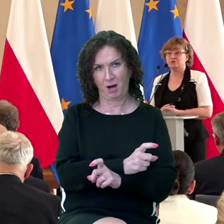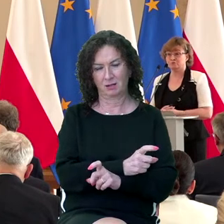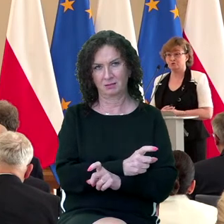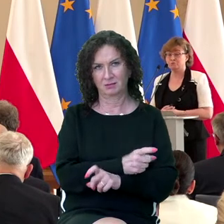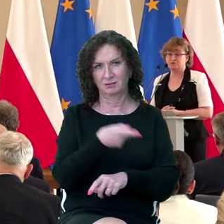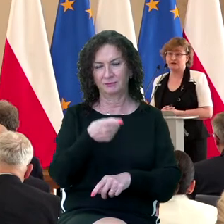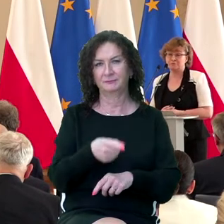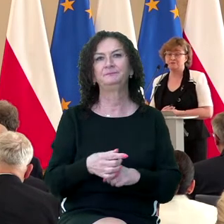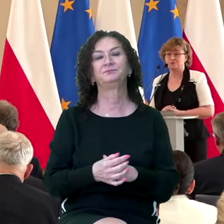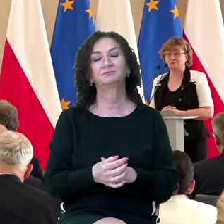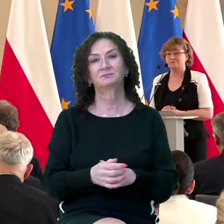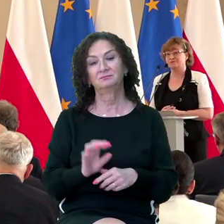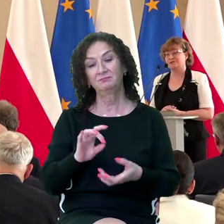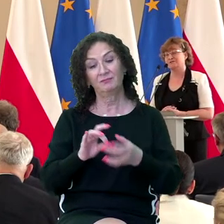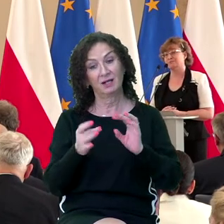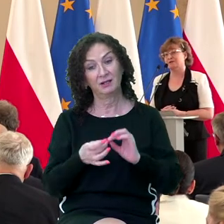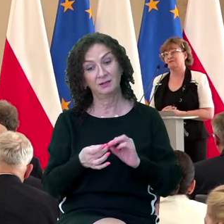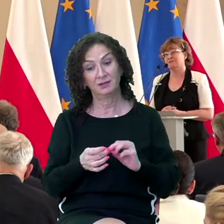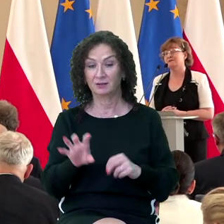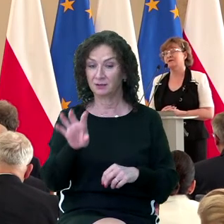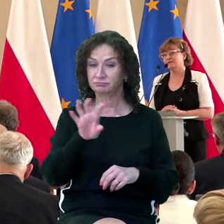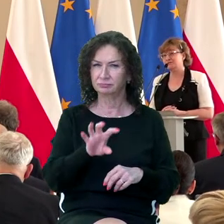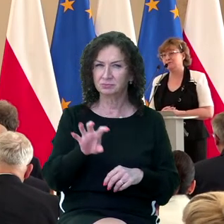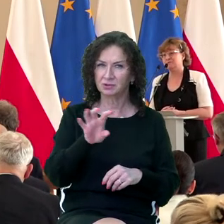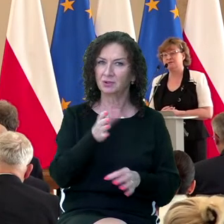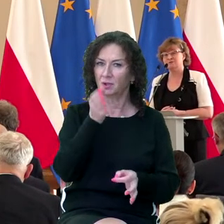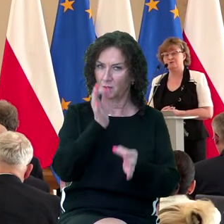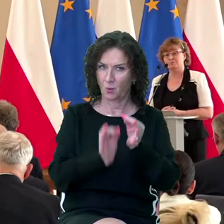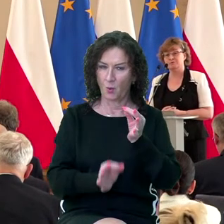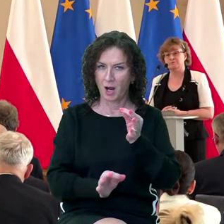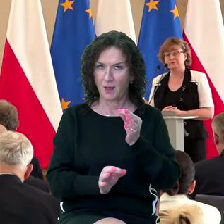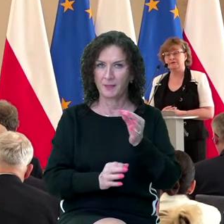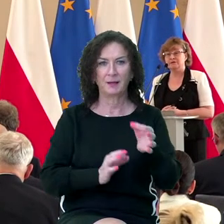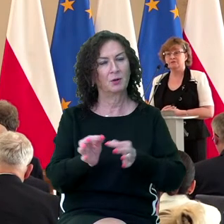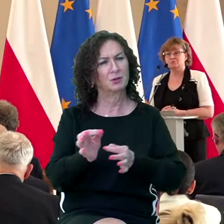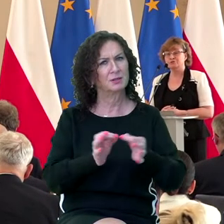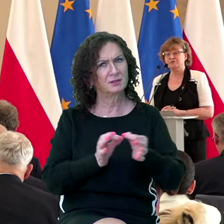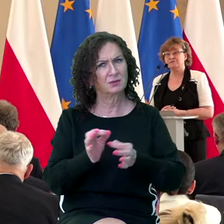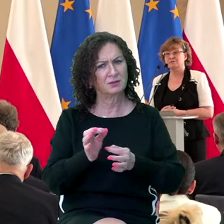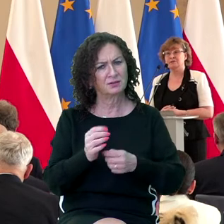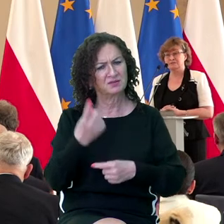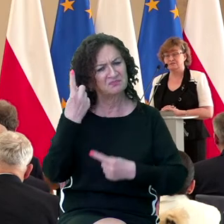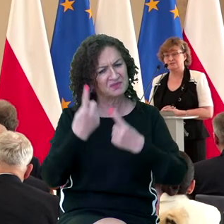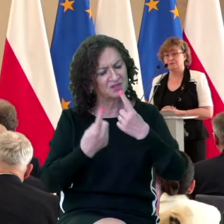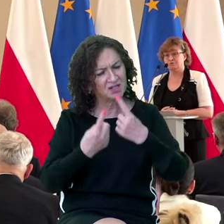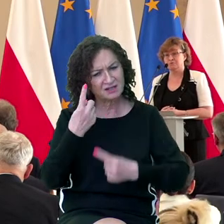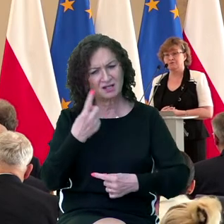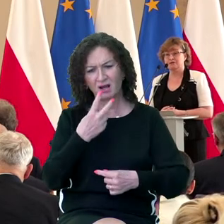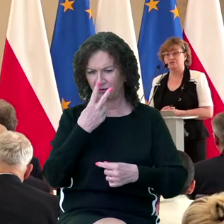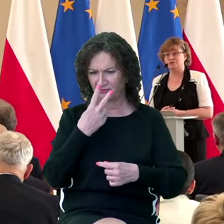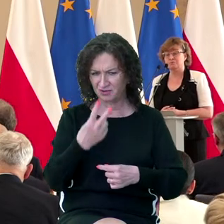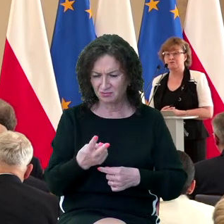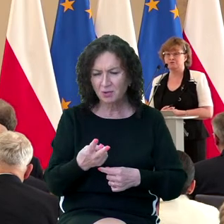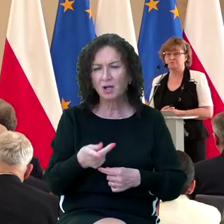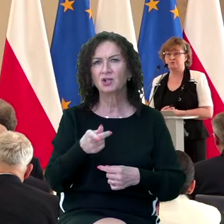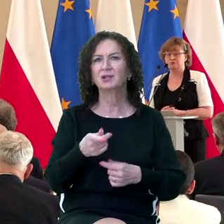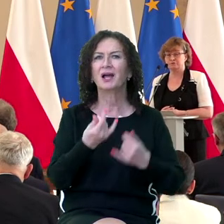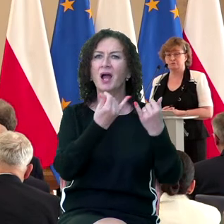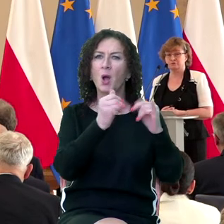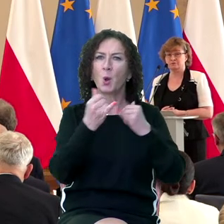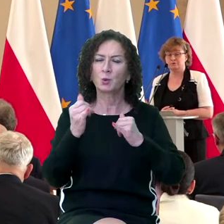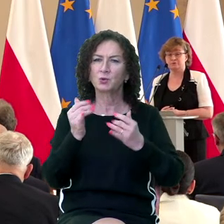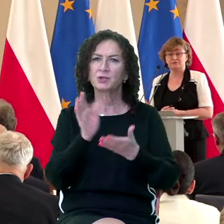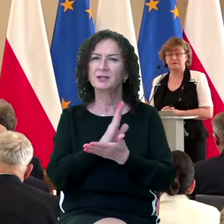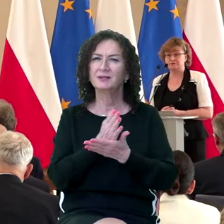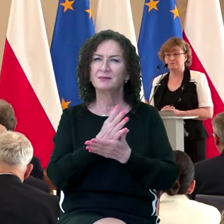się dobrze, a my historycy czasem takie eksperymenty robimy, te różnice międzyzaborowe, jak się mówi, są widoczne do